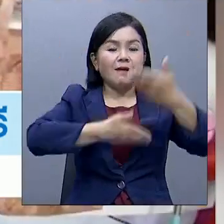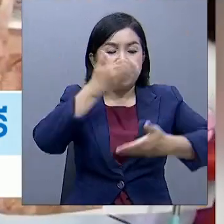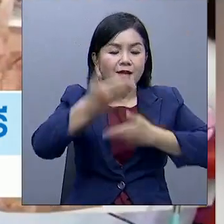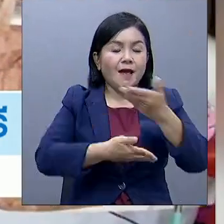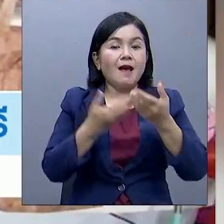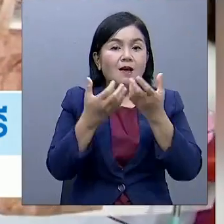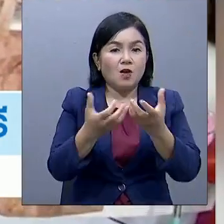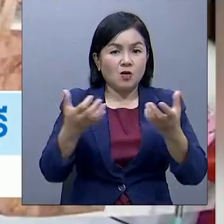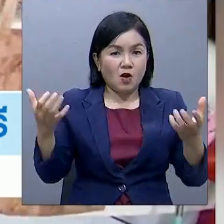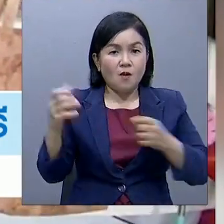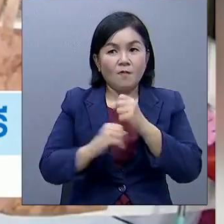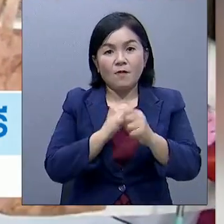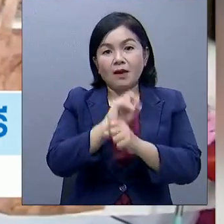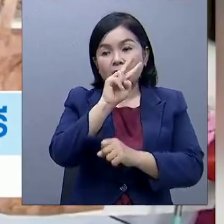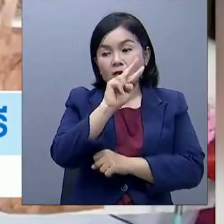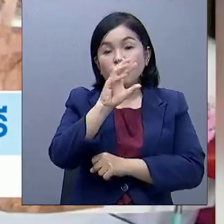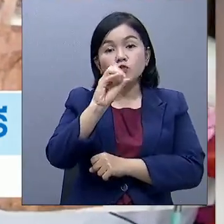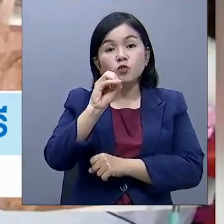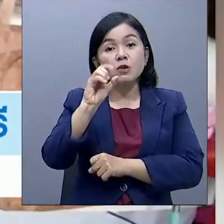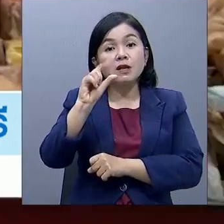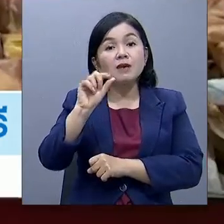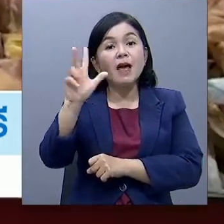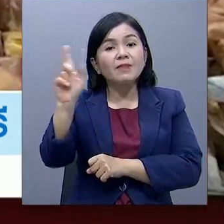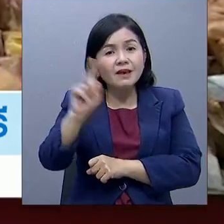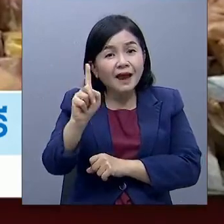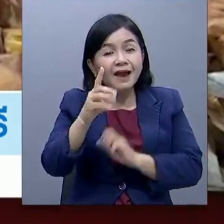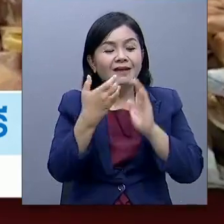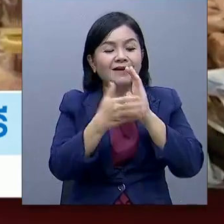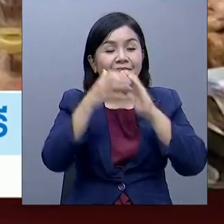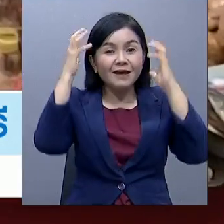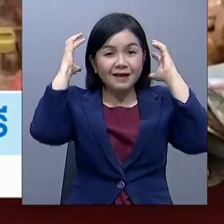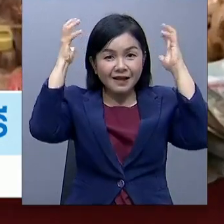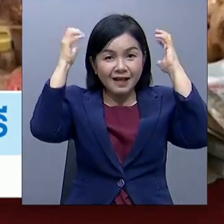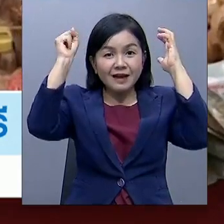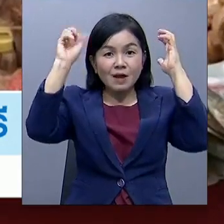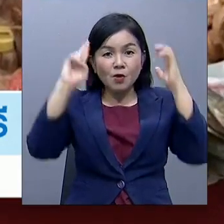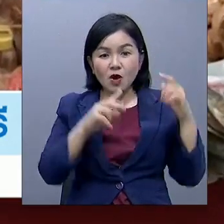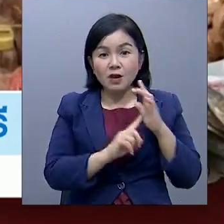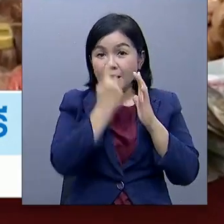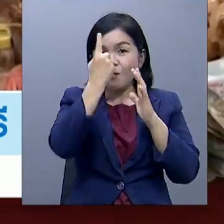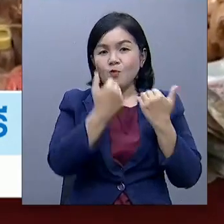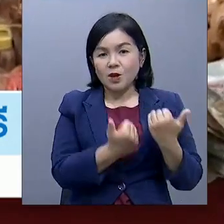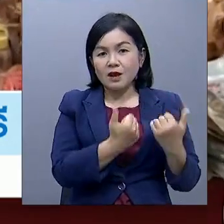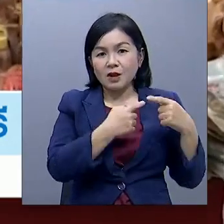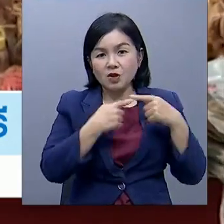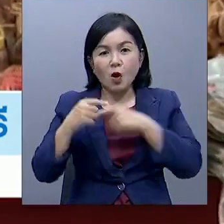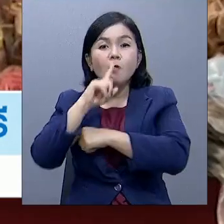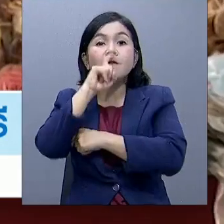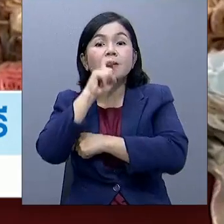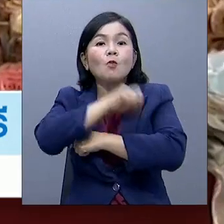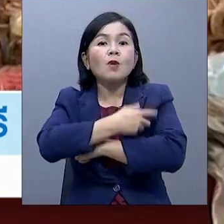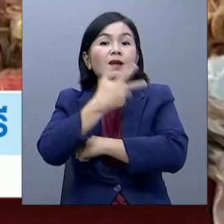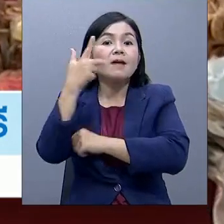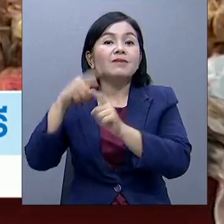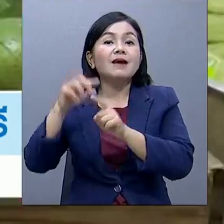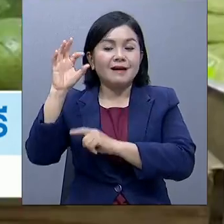อัพเอ็กซ์โป2023ที่จังหวัดสระบุรีค่ะเริ่มตั้งแต่วันนี้ยาวไปจนถึงวันอาทิตย์ที่3กันยายนนี้นั่นเอง